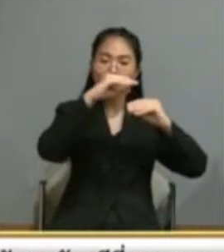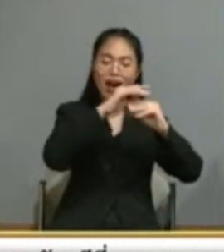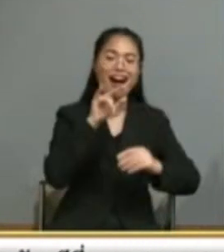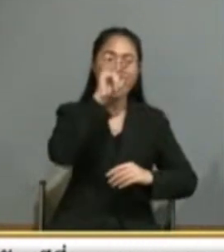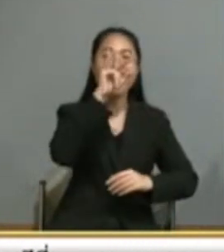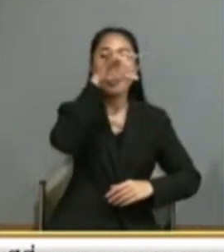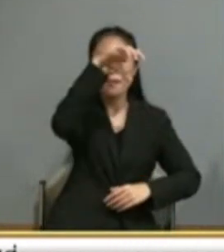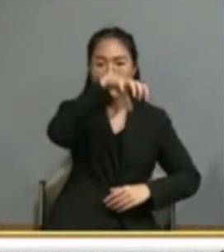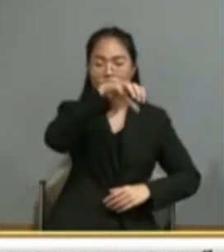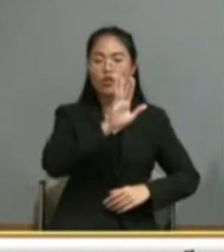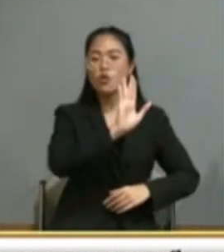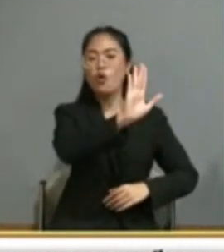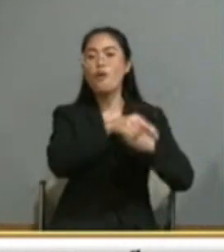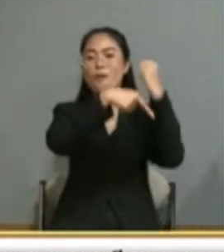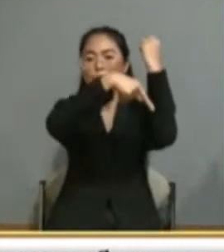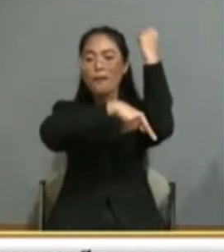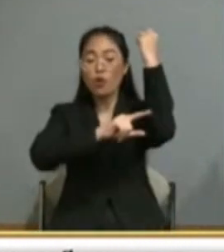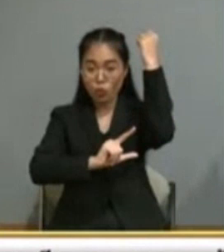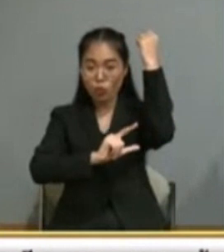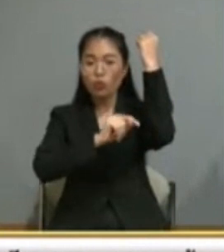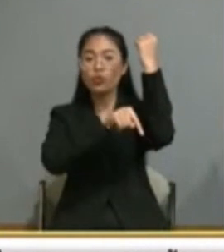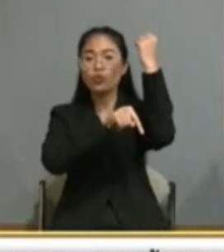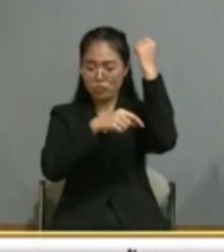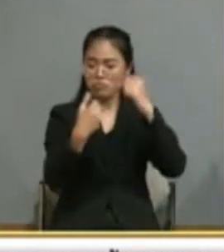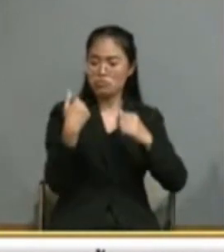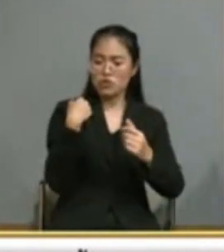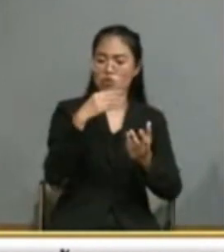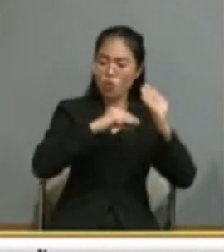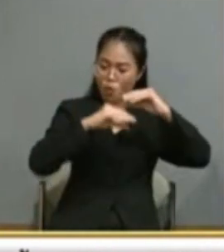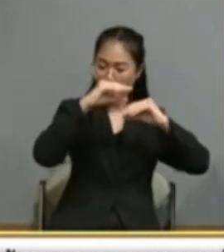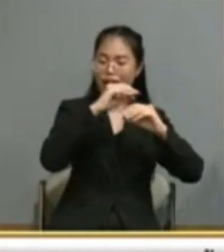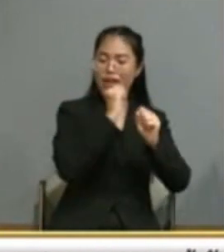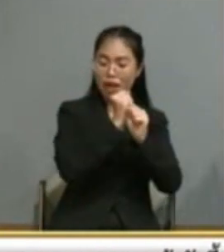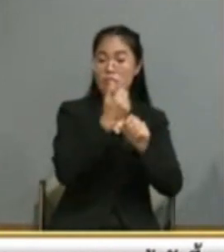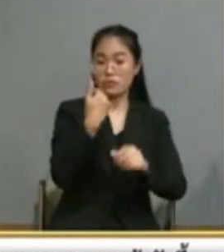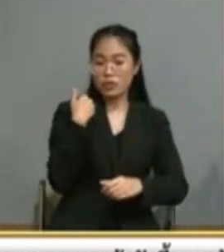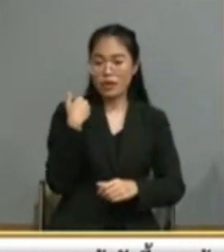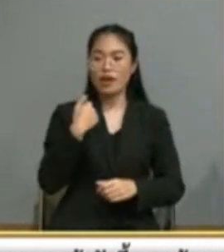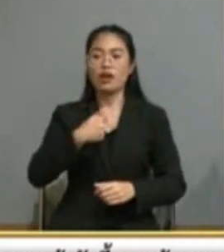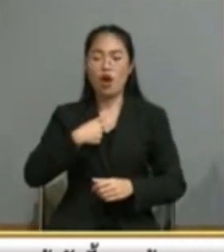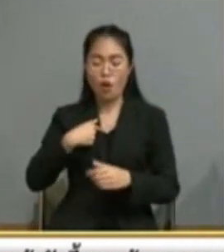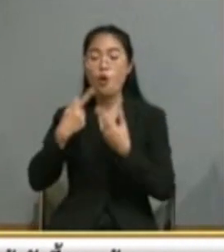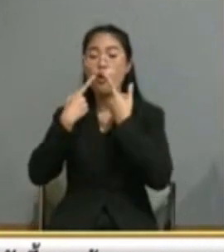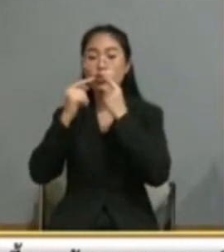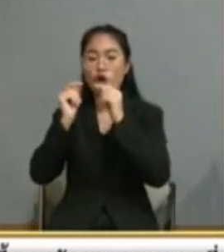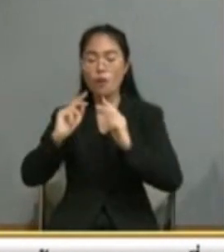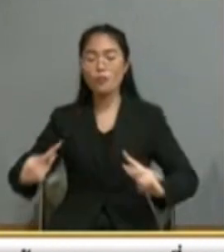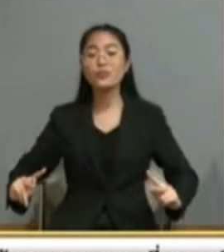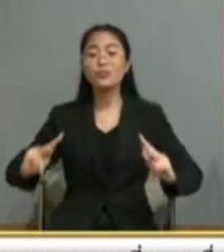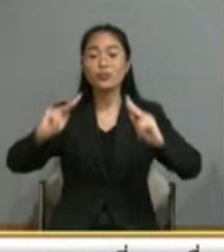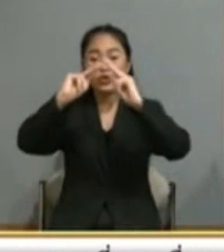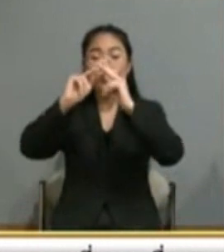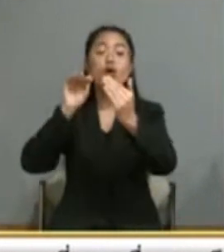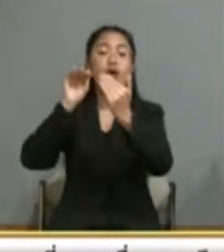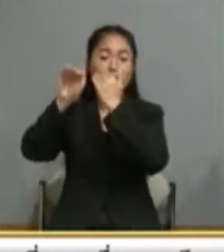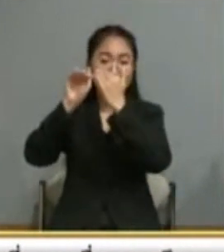กอสร้างสนามบนพัฒรุงจัหวดพัฒรุงไว้หอไundo อย่ไรฉันขอนำเรียนว่าโดยกระสวงฆรอนาค